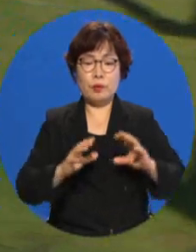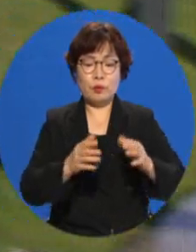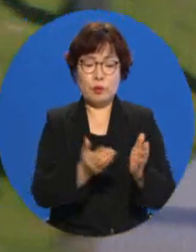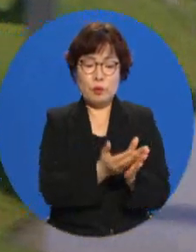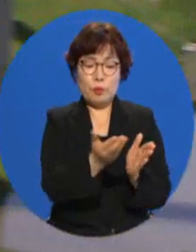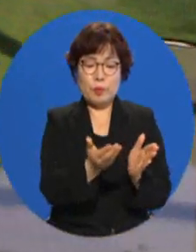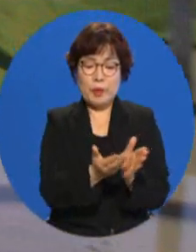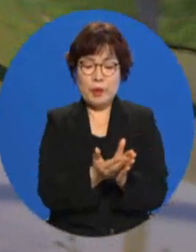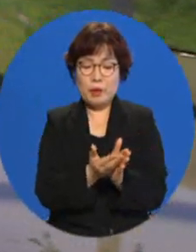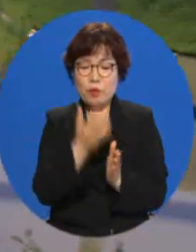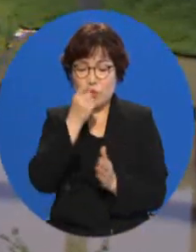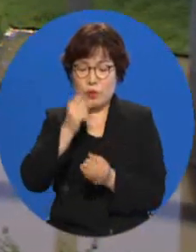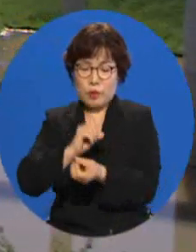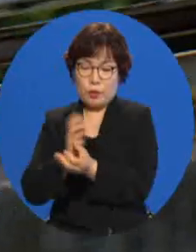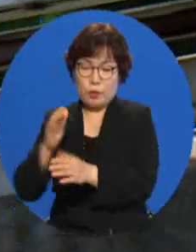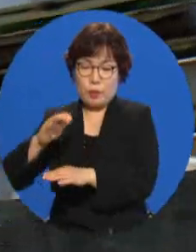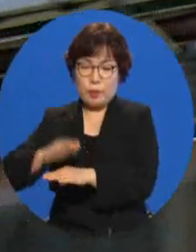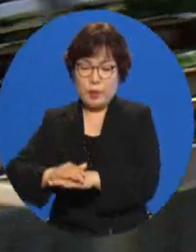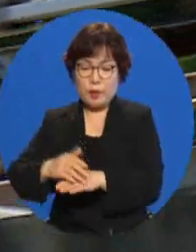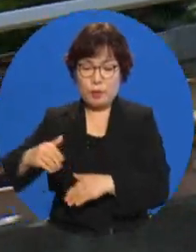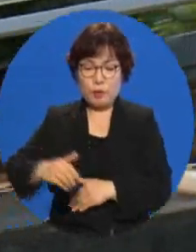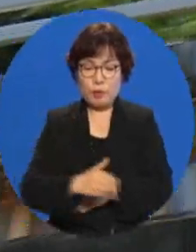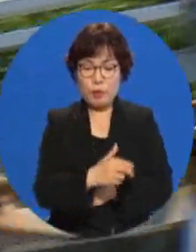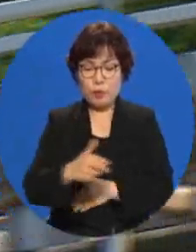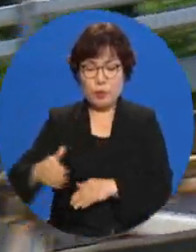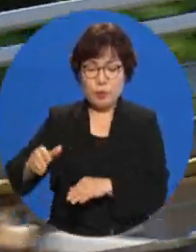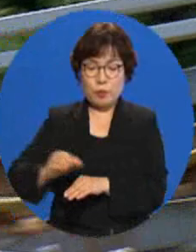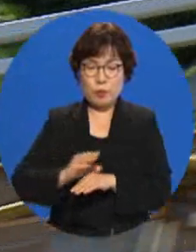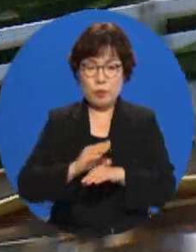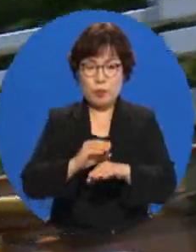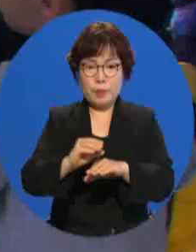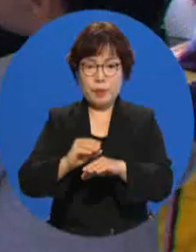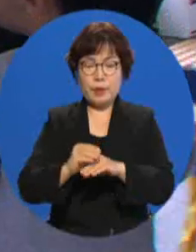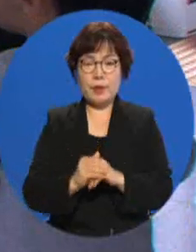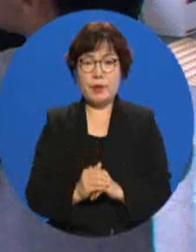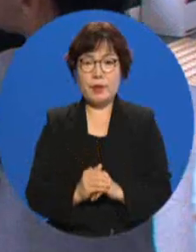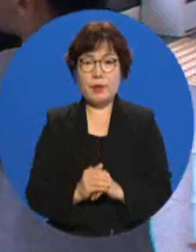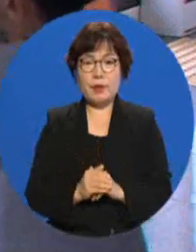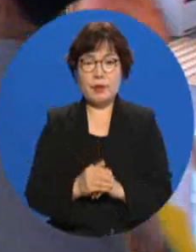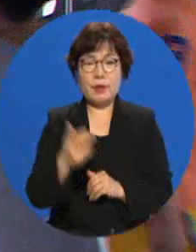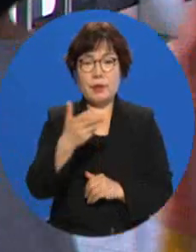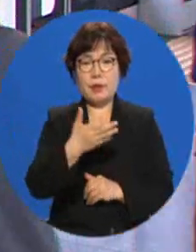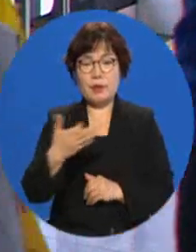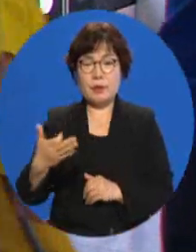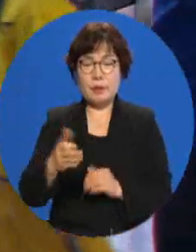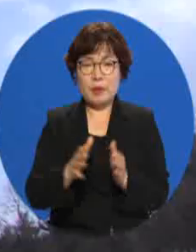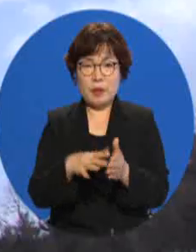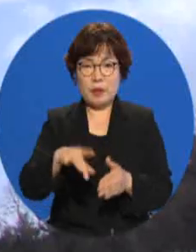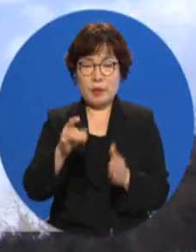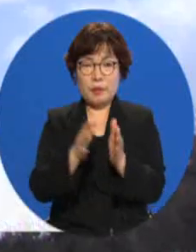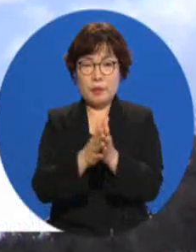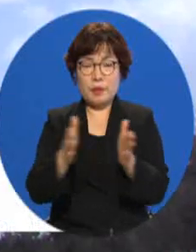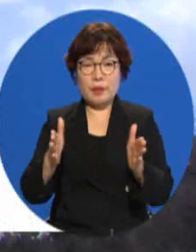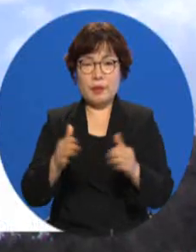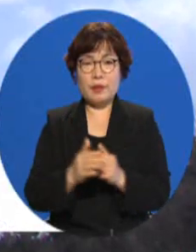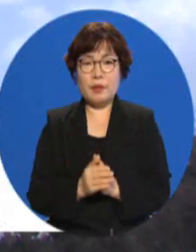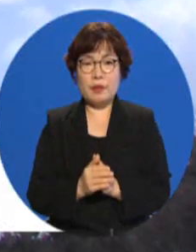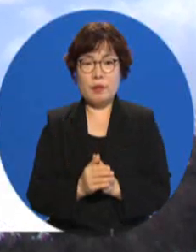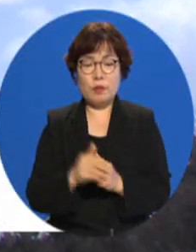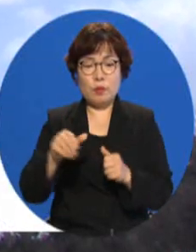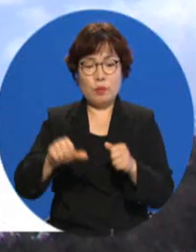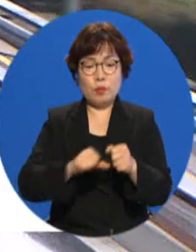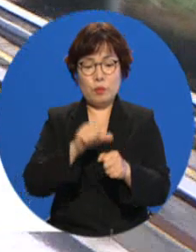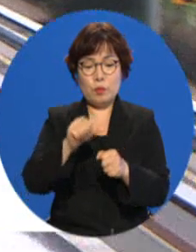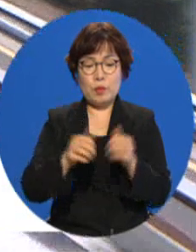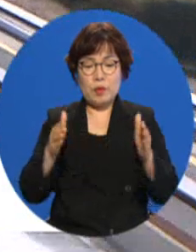국가정원과 순천만을 무인궤도로 이동할 수 있는 스카이큐브입니다. 지난 2014년 개통되면서 주목을 받았지만 운영